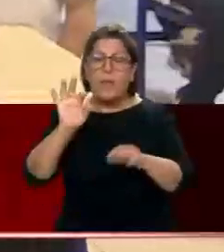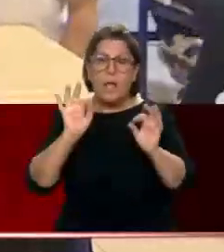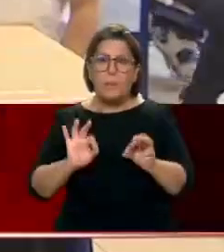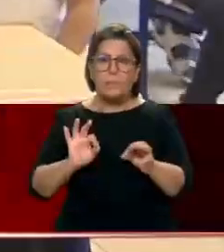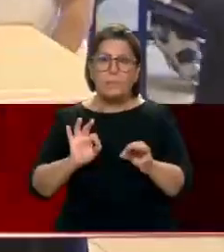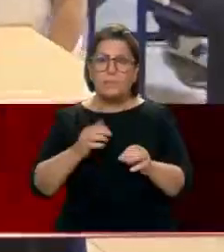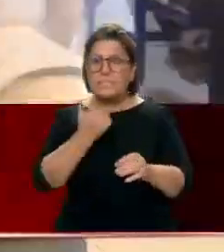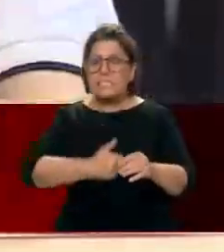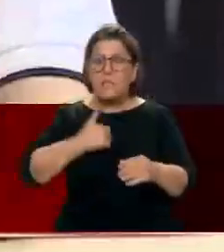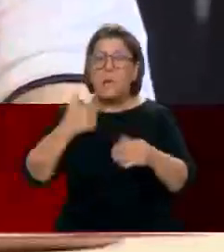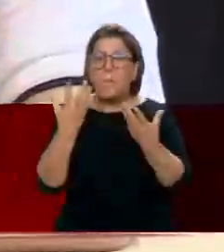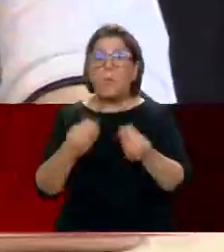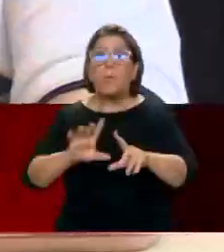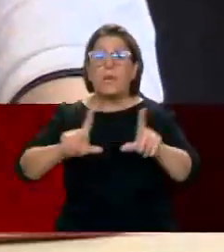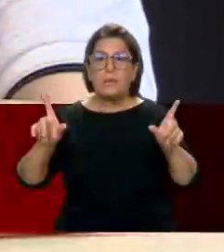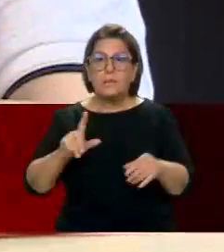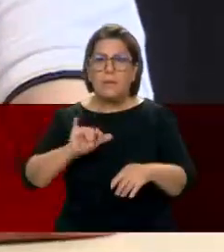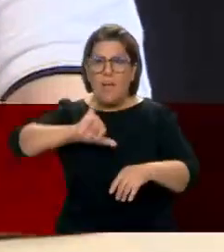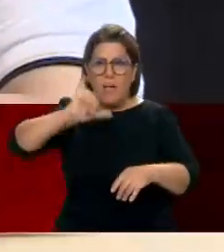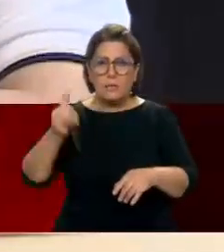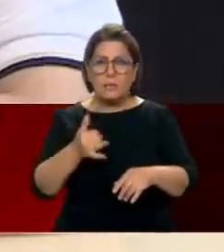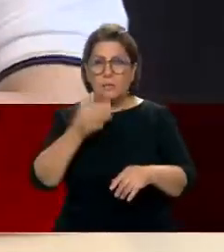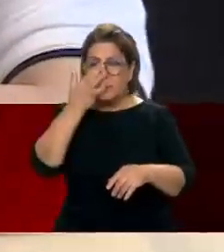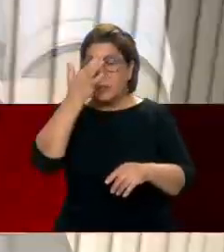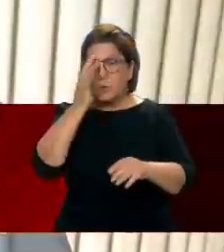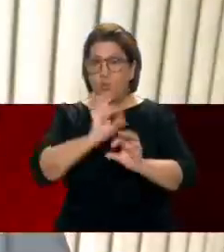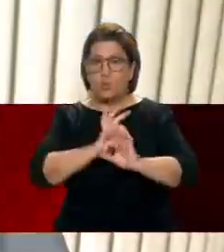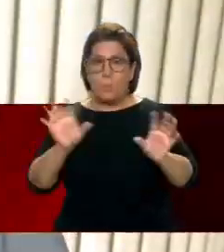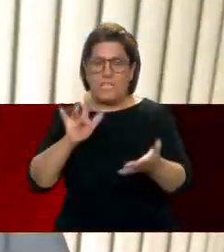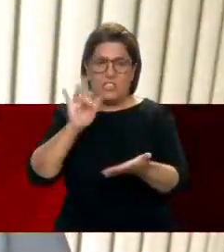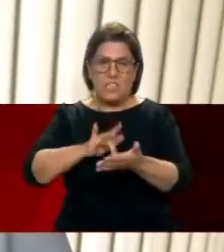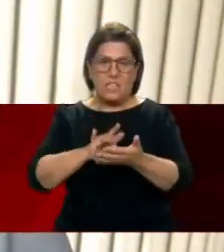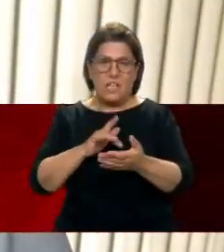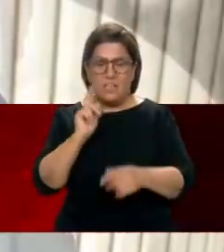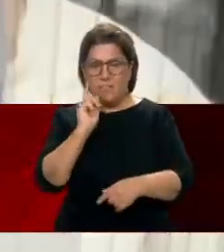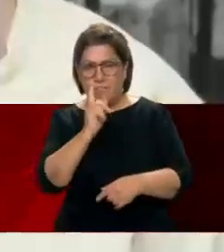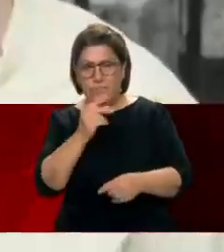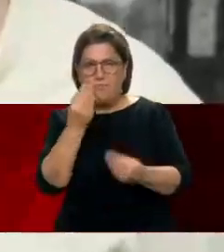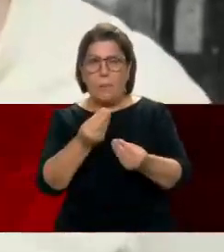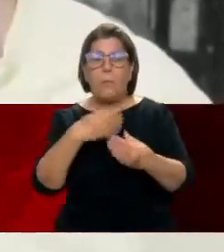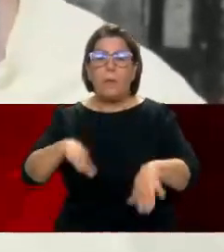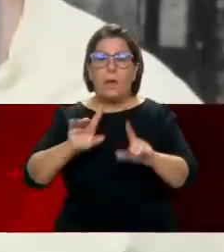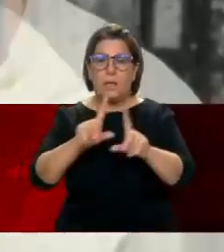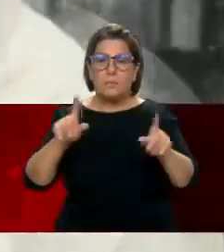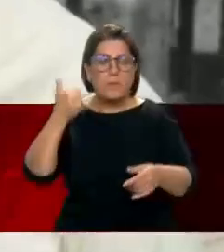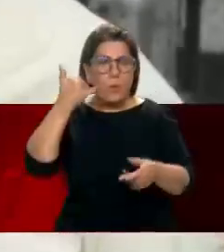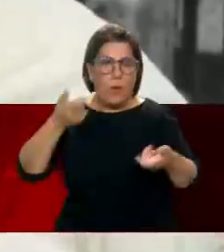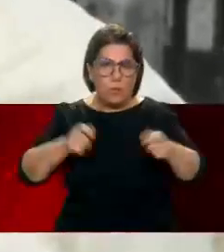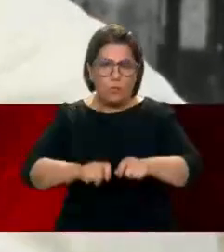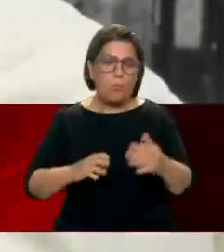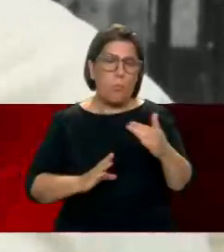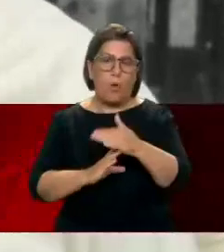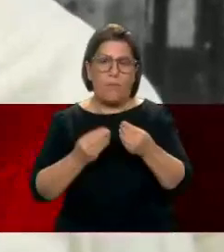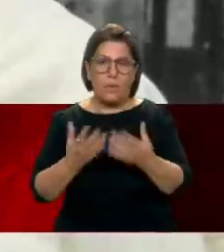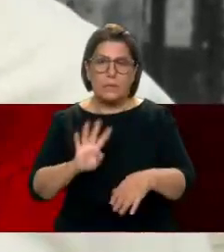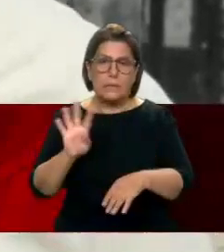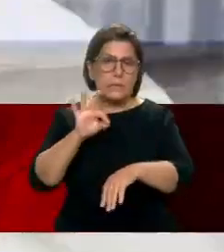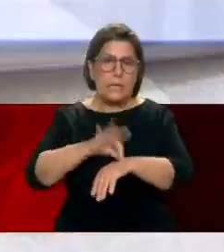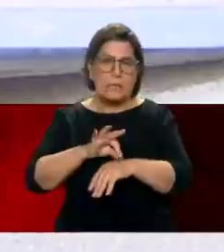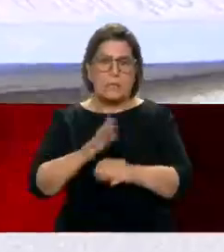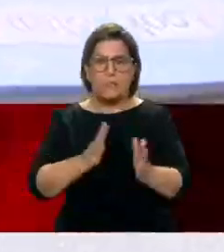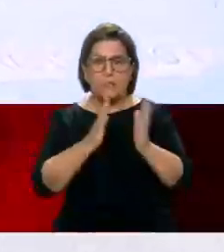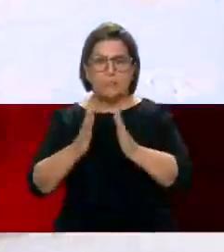her şeye kızmamak, aşırı mükemmeliyetçi olmamak, cezalandırıcı olmamak gerekiyor. Telefonu kapatıyorum, mola veriyorum 40 dakikada